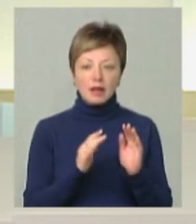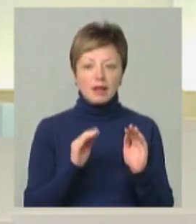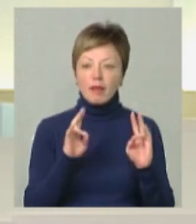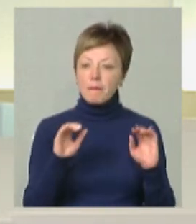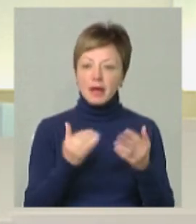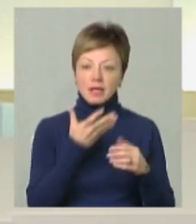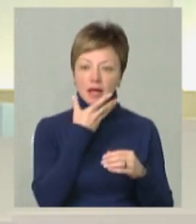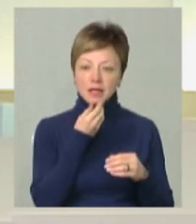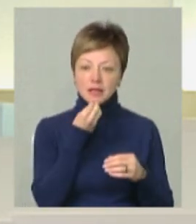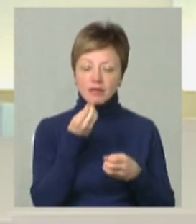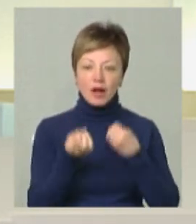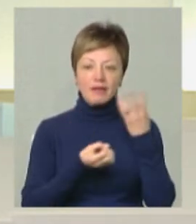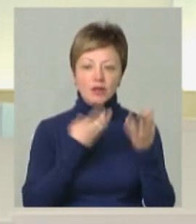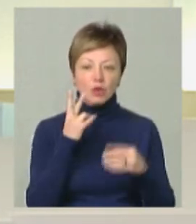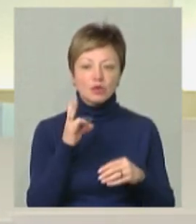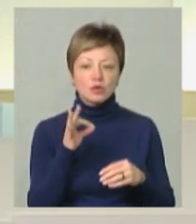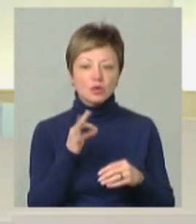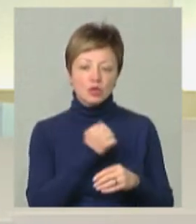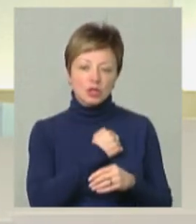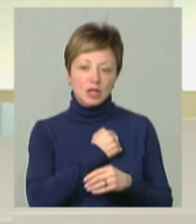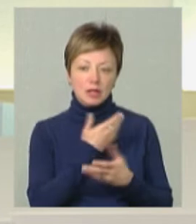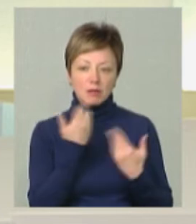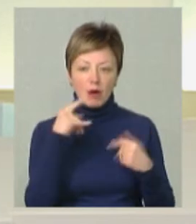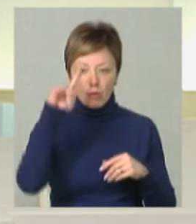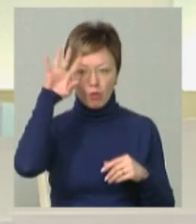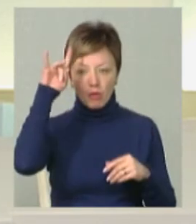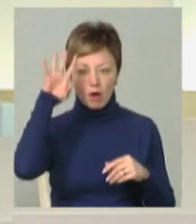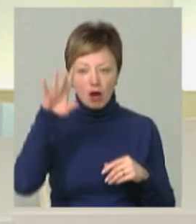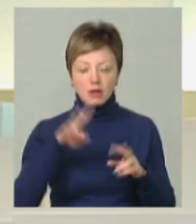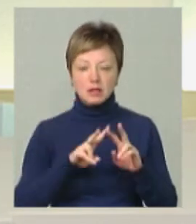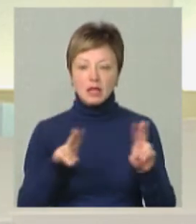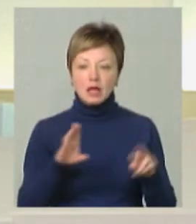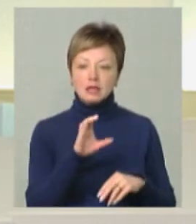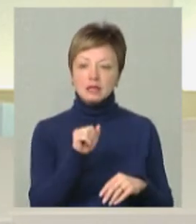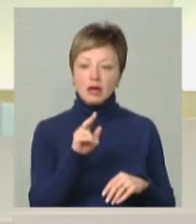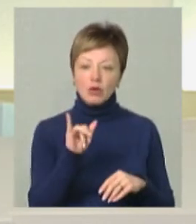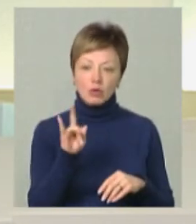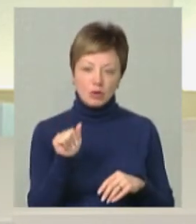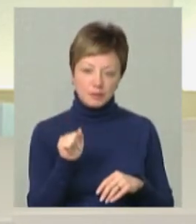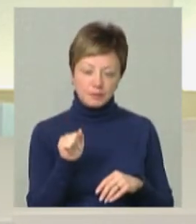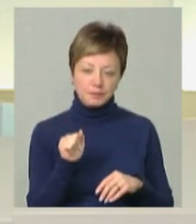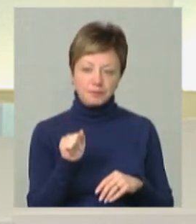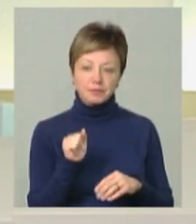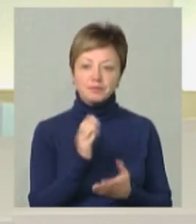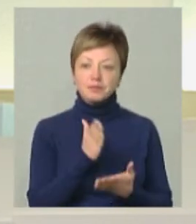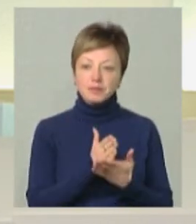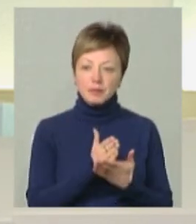красиво квітують, але, на жаль, не мають такої популярності, як сакури. Сакури мають якусь певну таку